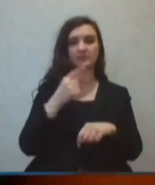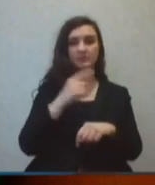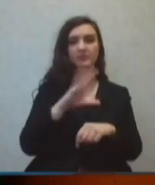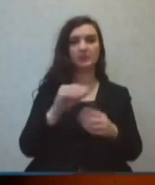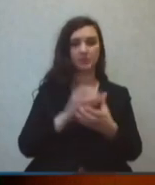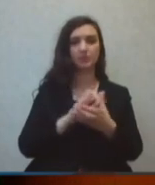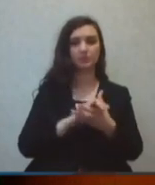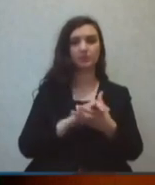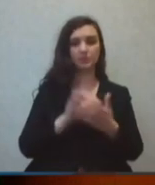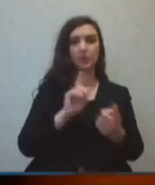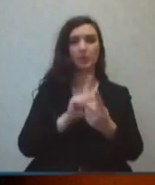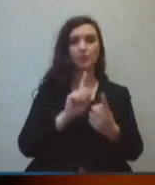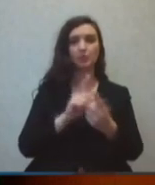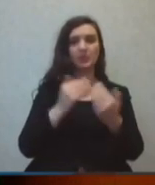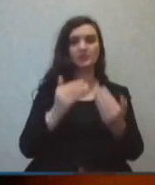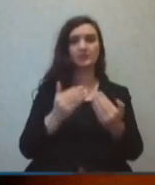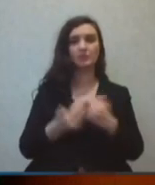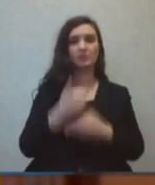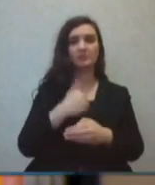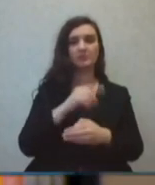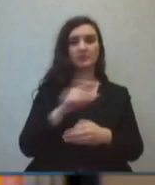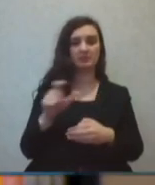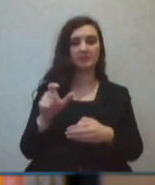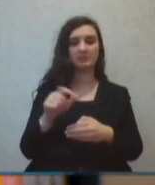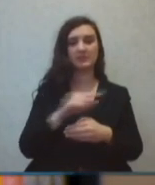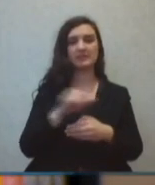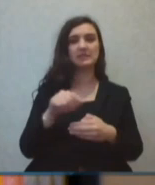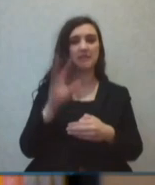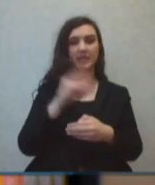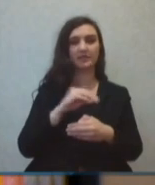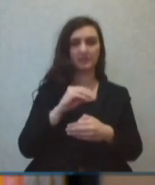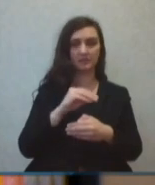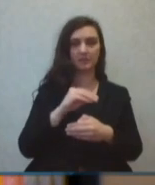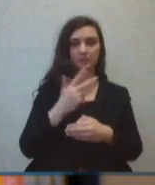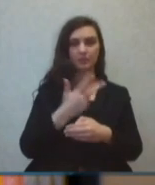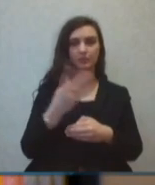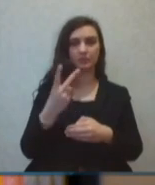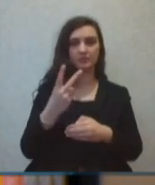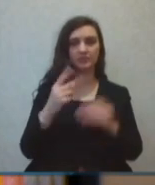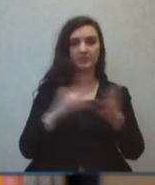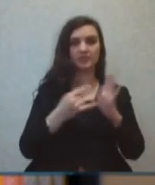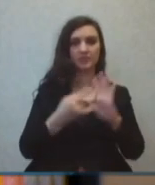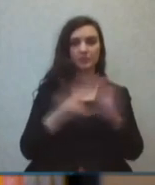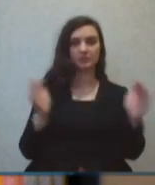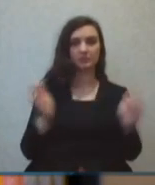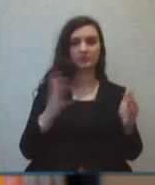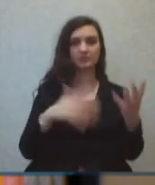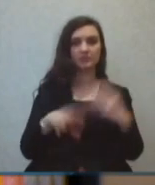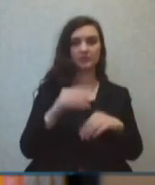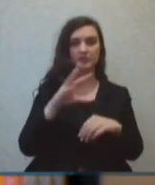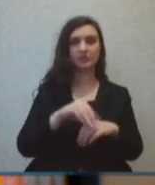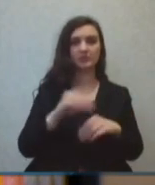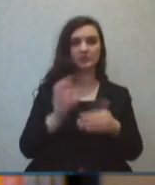შემთხვევაში კონსულტაციისთვის მომმართეს ადამიანებმა, ისინი ახერხებენ 32 კვადრატული სივრცეშიც